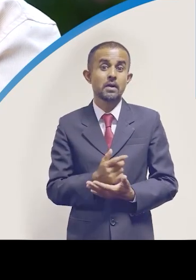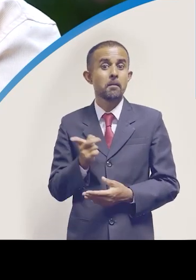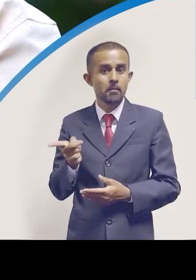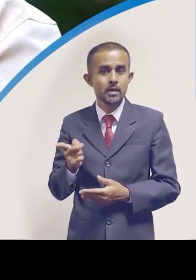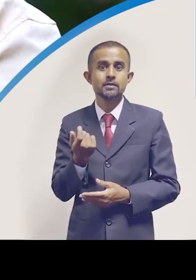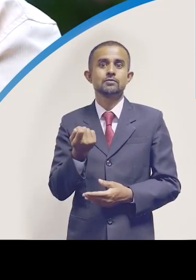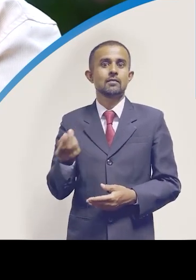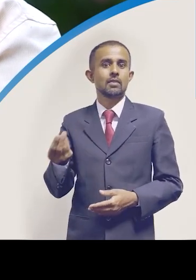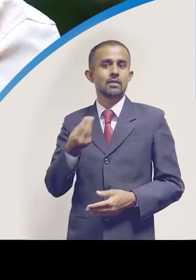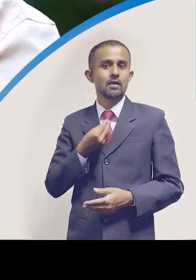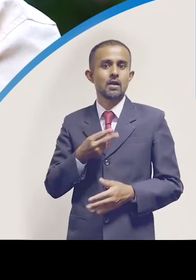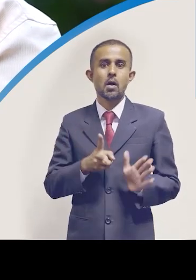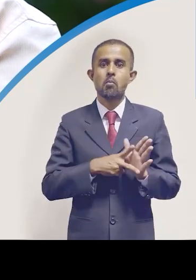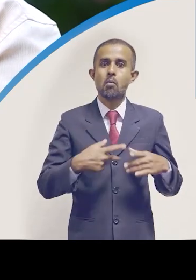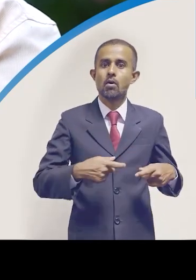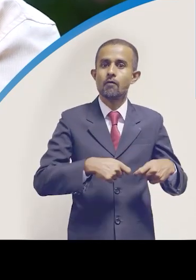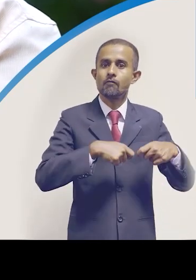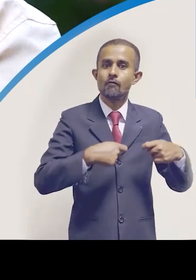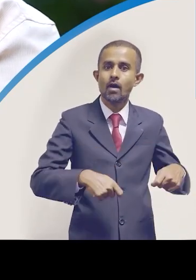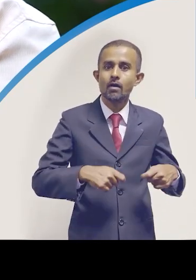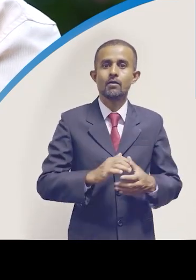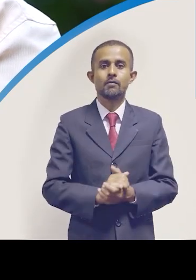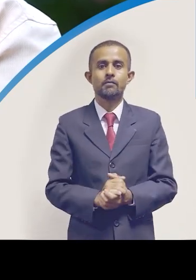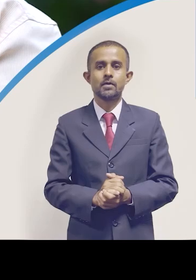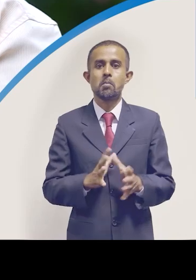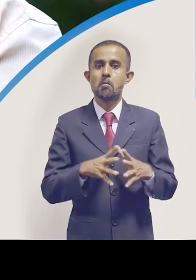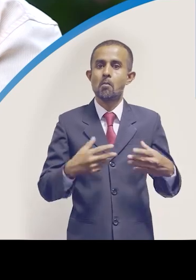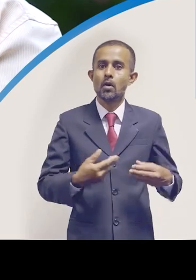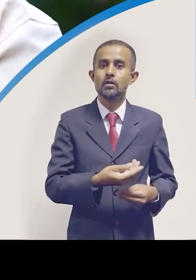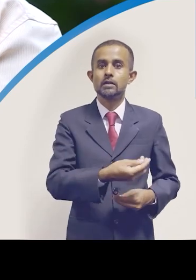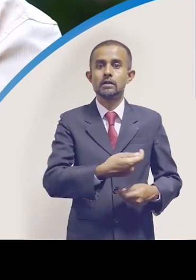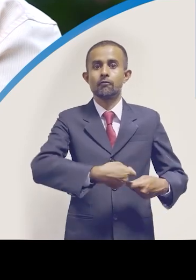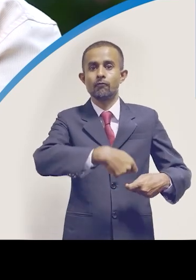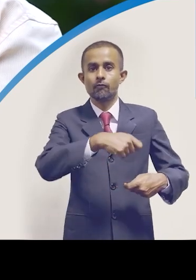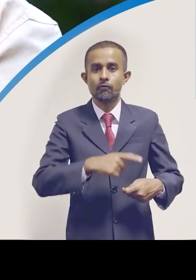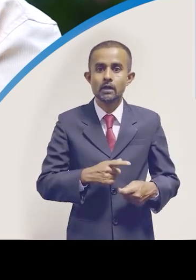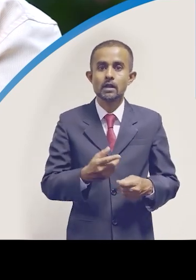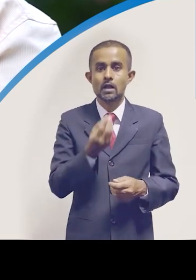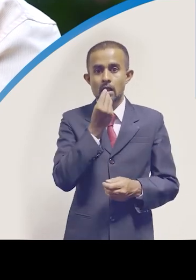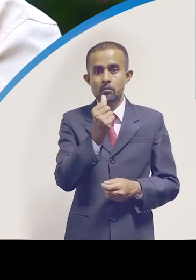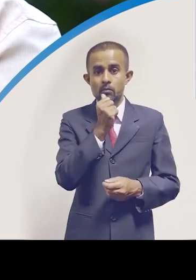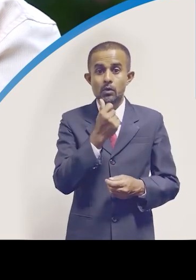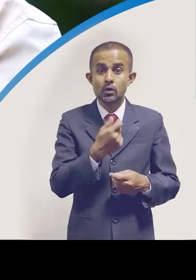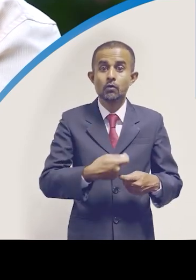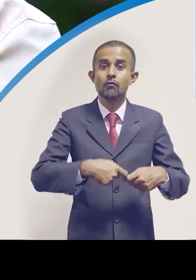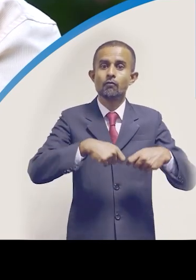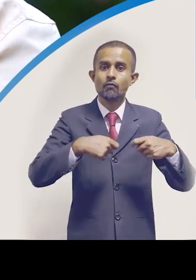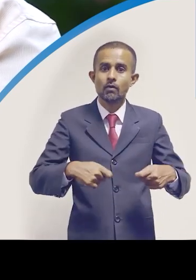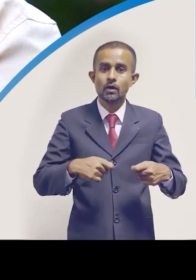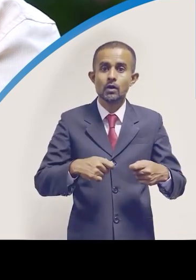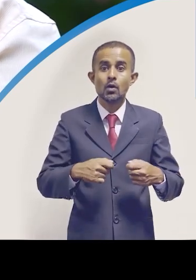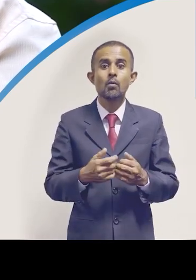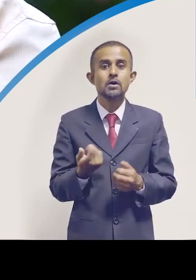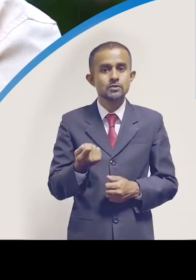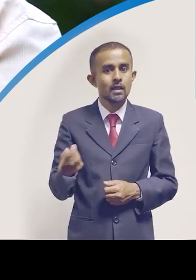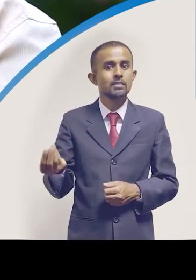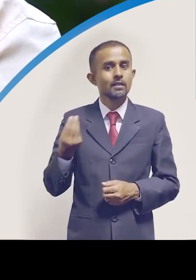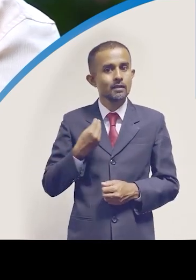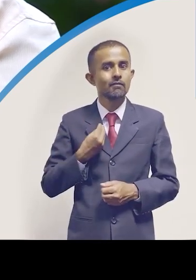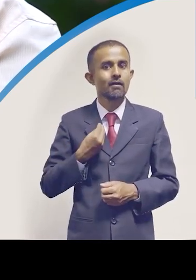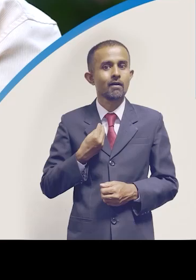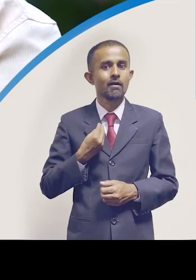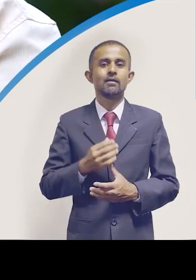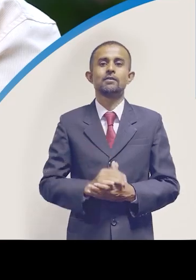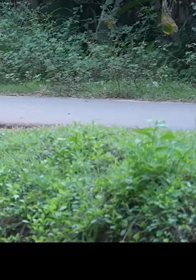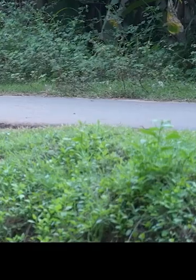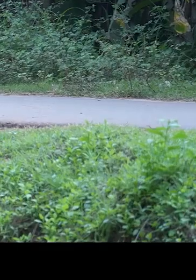නිසා මෙයා තමයි මුදල් දෙන්නේ පොලේ යන්න අරේ මේ බඩු මුට්ටු ගේන්න ඒවට ආශ්‍රය කෑම් බීමෝ සපේ ගන්න එන්නේ වට